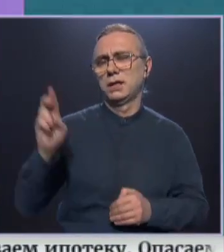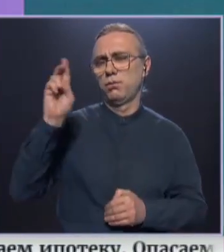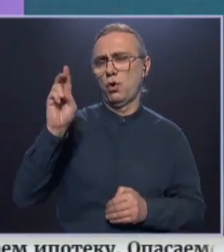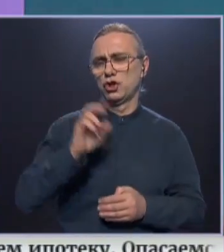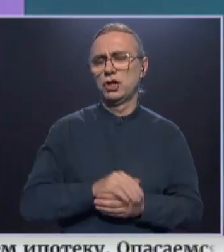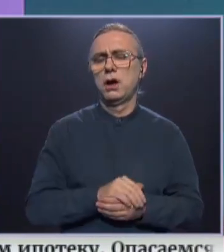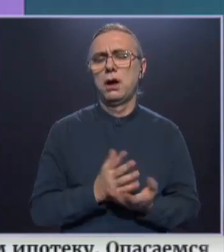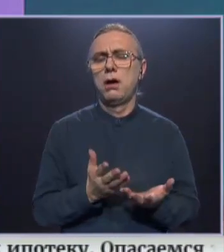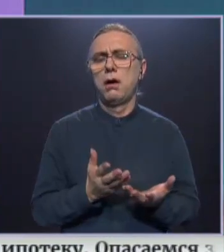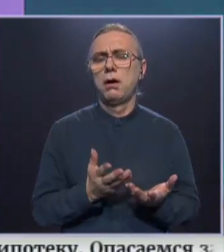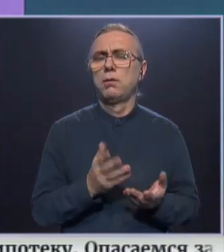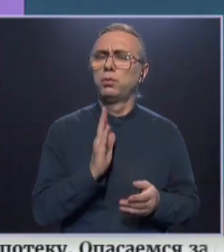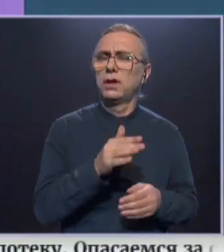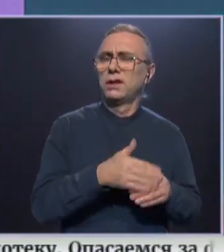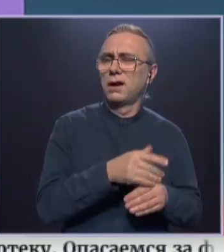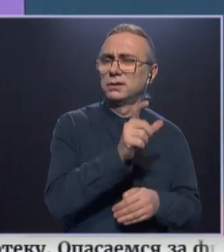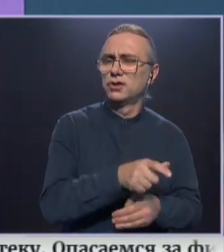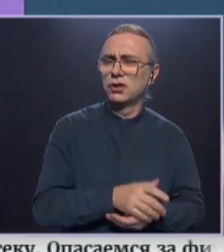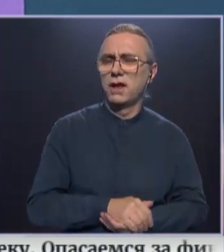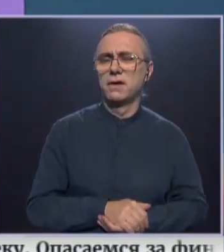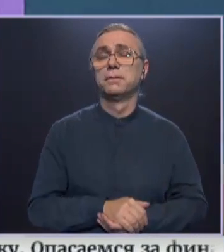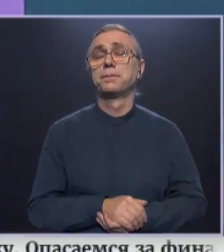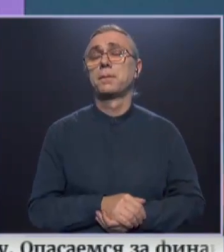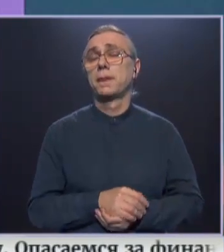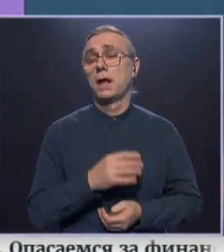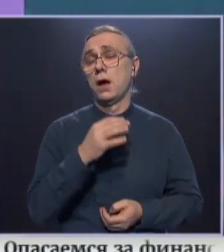научение. Это не обязательно кара,